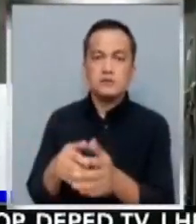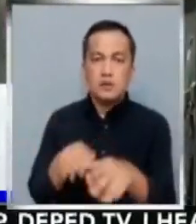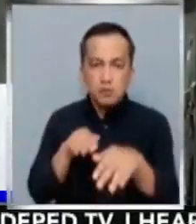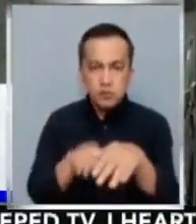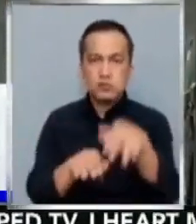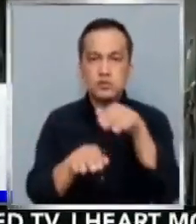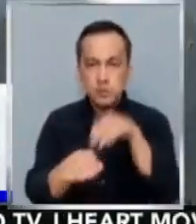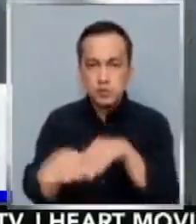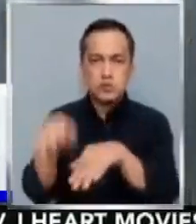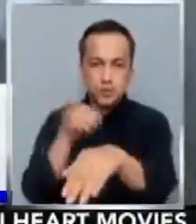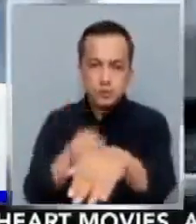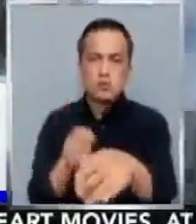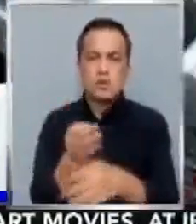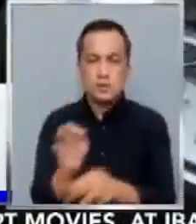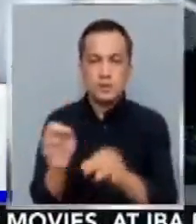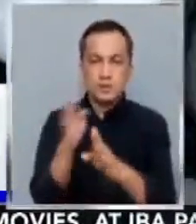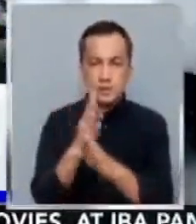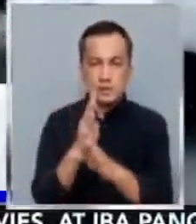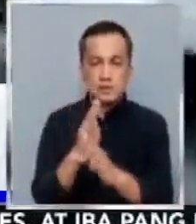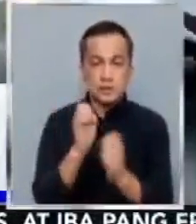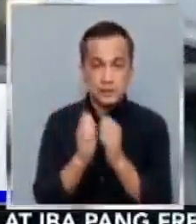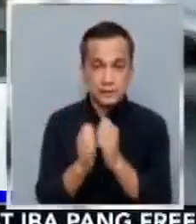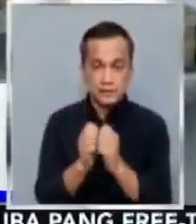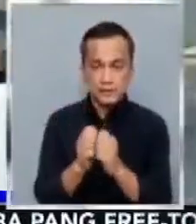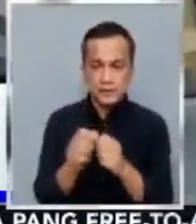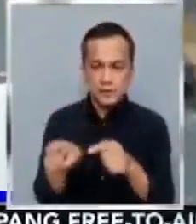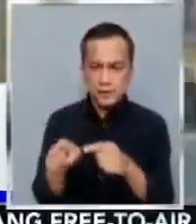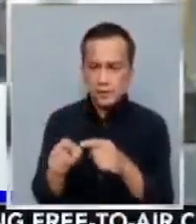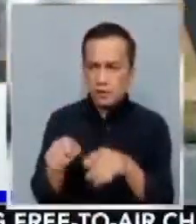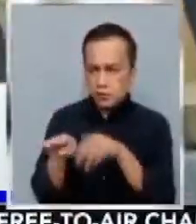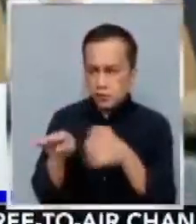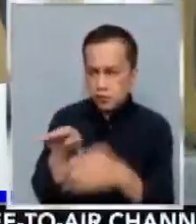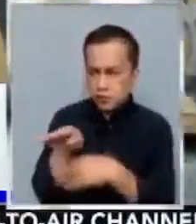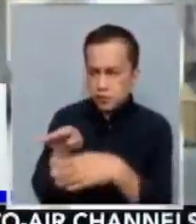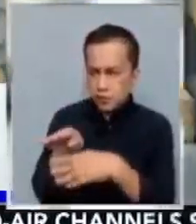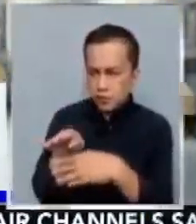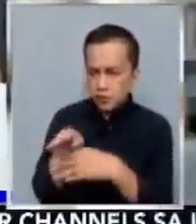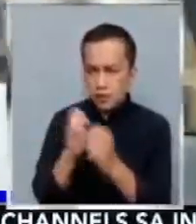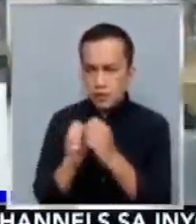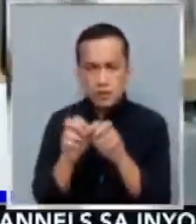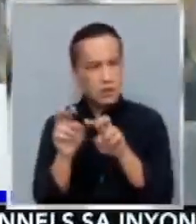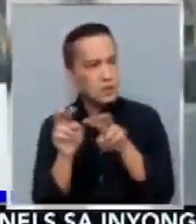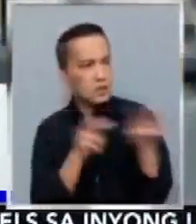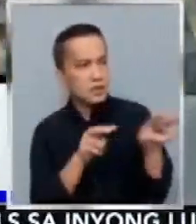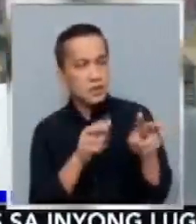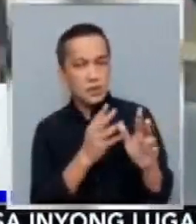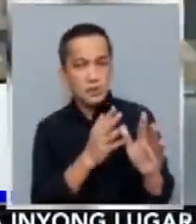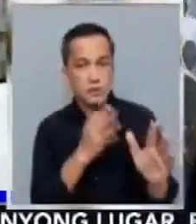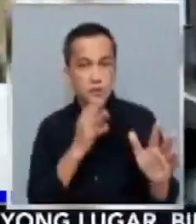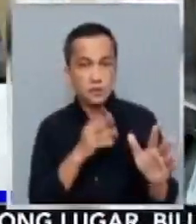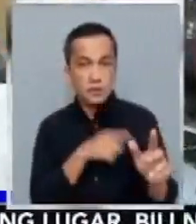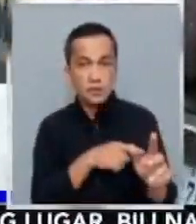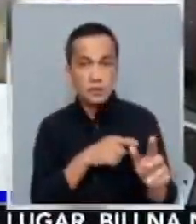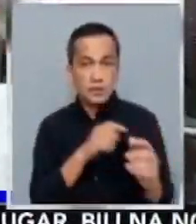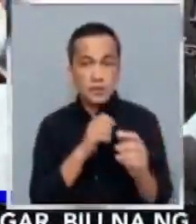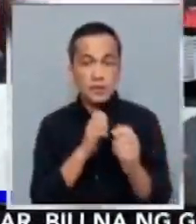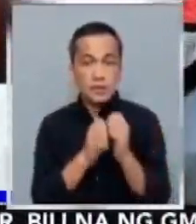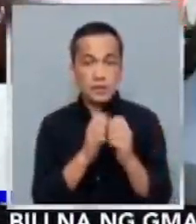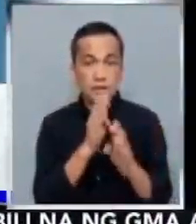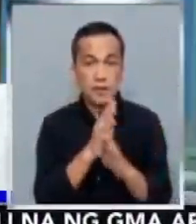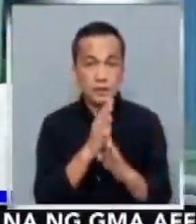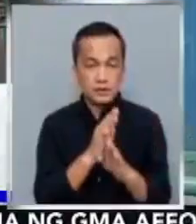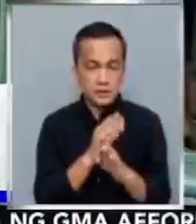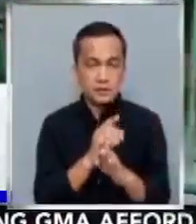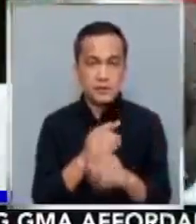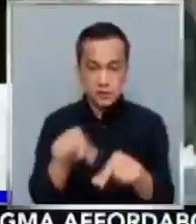EDSA Carousel. Pero sa pagbaybay namin sa kahabaan ng EDSA, nakita naming mahaba ang pila ng mga pasahero sa EDSA Bus Carousel sa Guadalupe